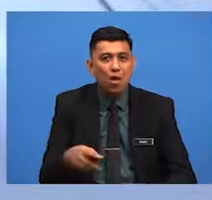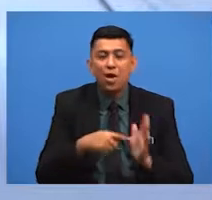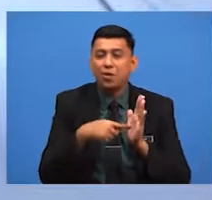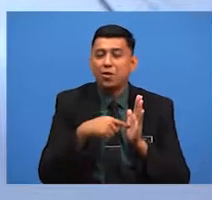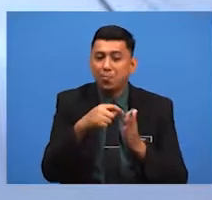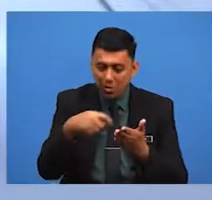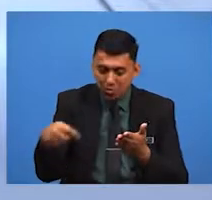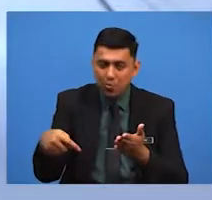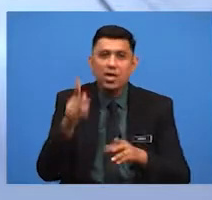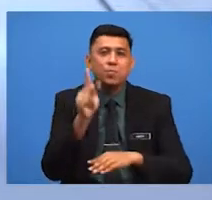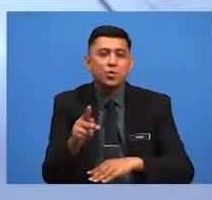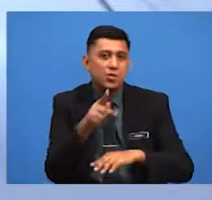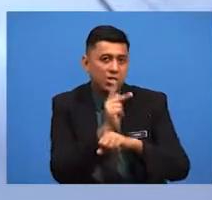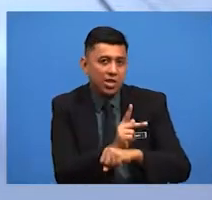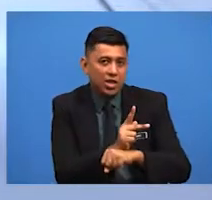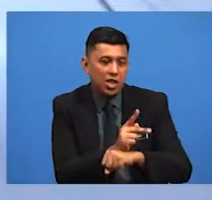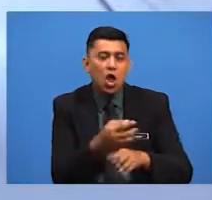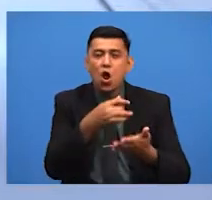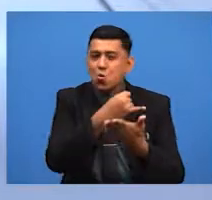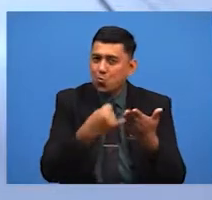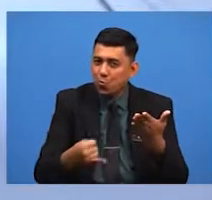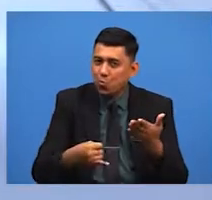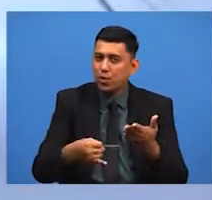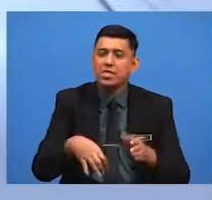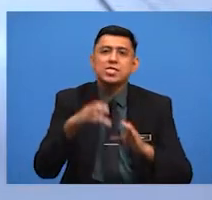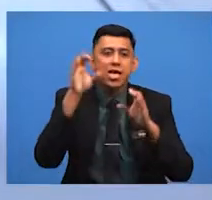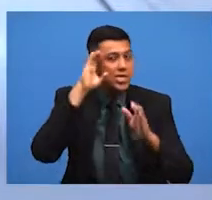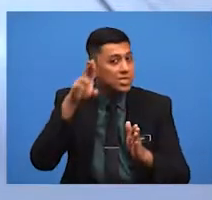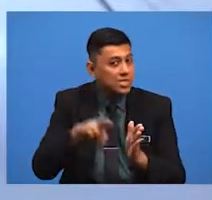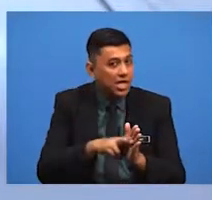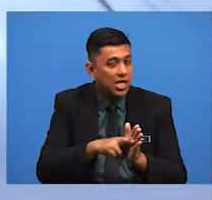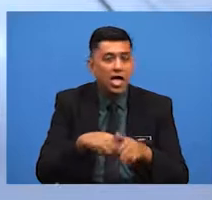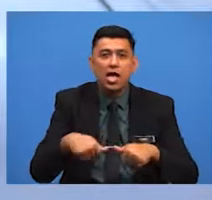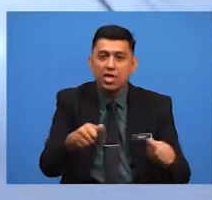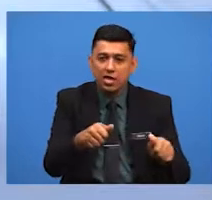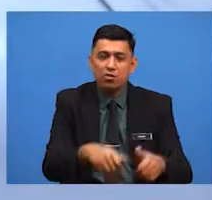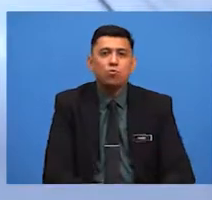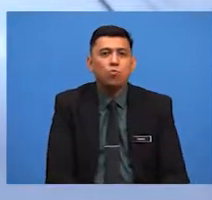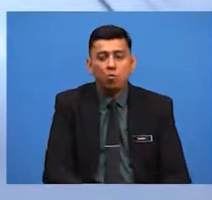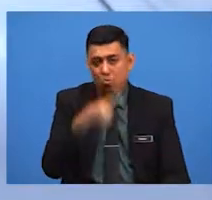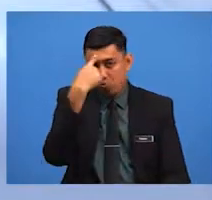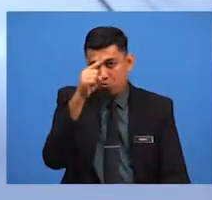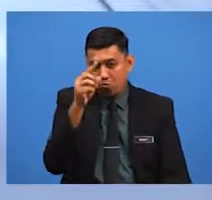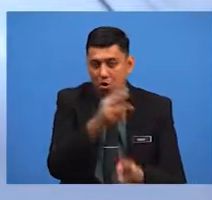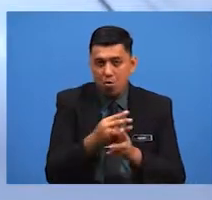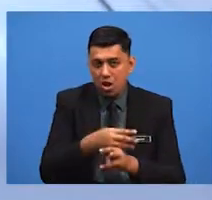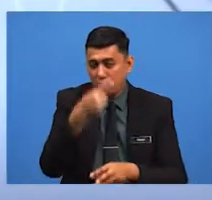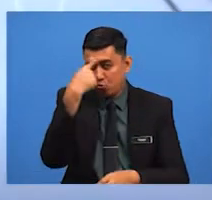menulis sudukot dan melukis carta alir untuk struktur kawalan ulangan untuk